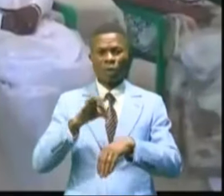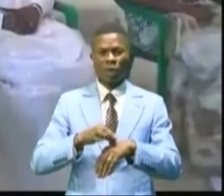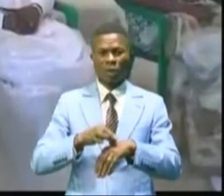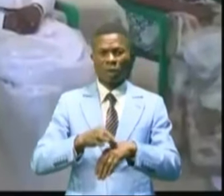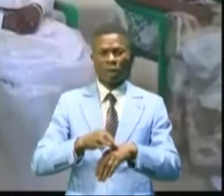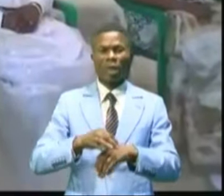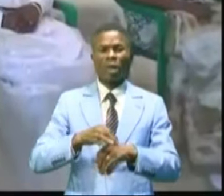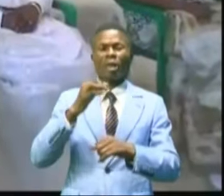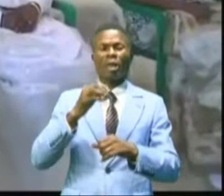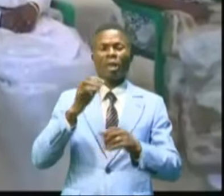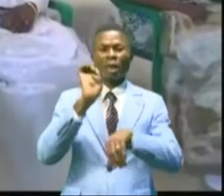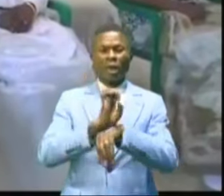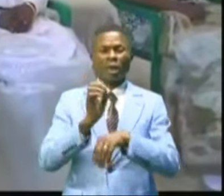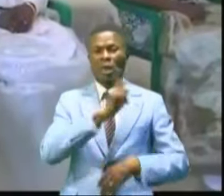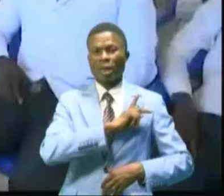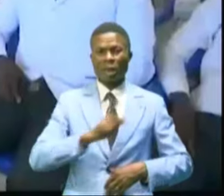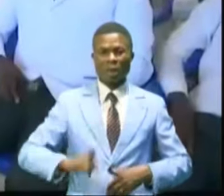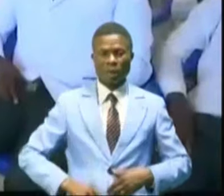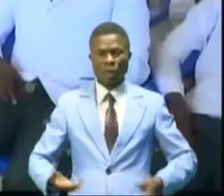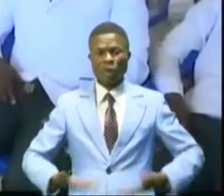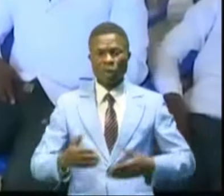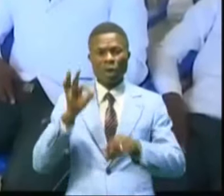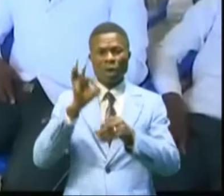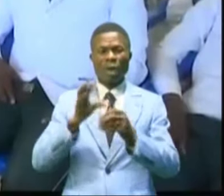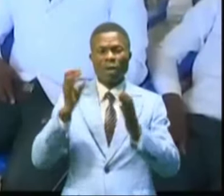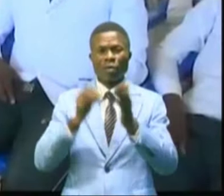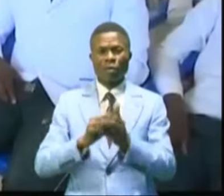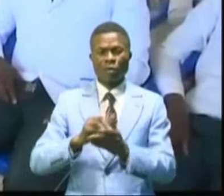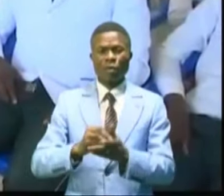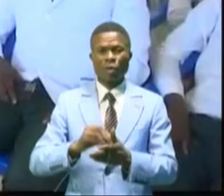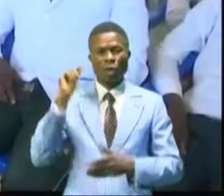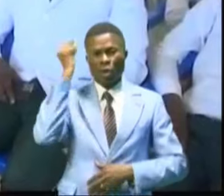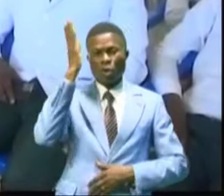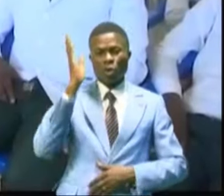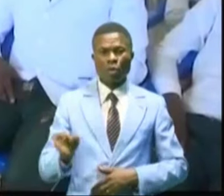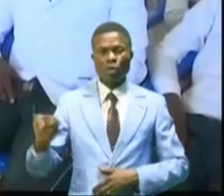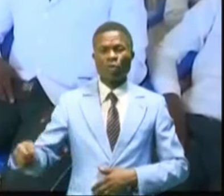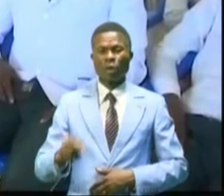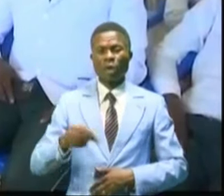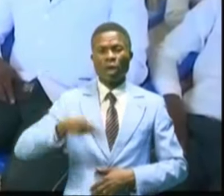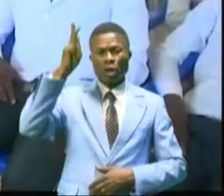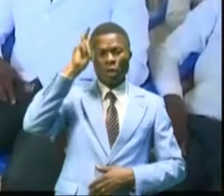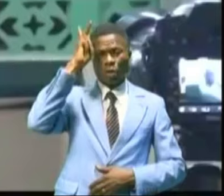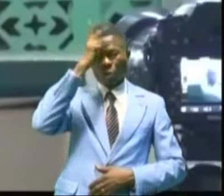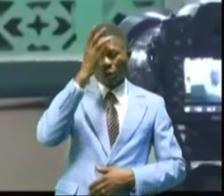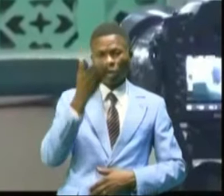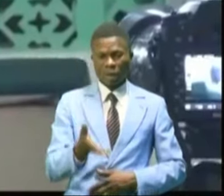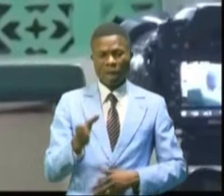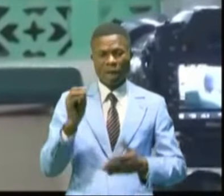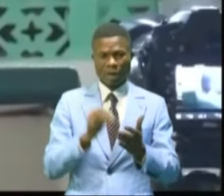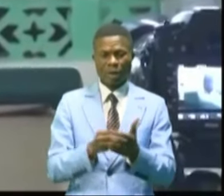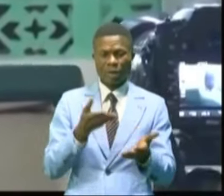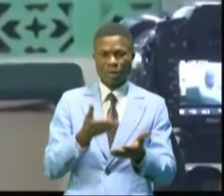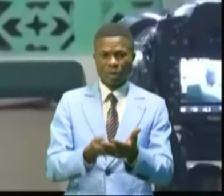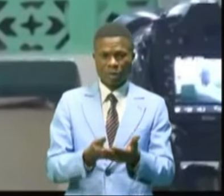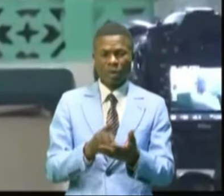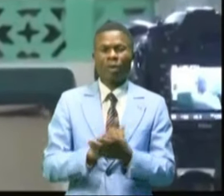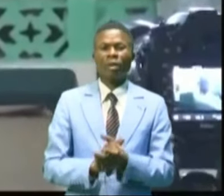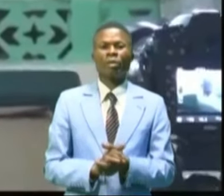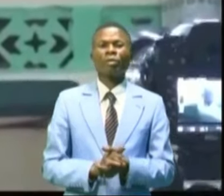chrétiens kimbanguistes de saluer la réélection du gouverneur Jacques Kiabula Katui à la tête de la province du Haut-Katanga.